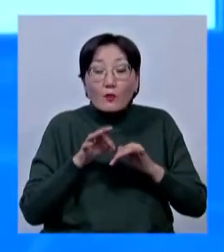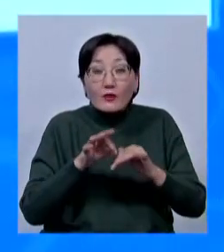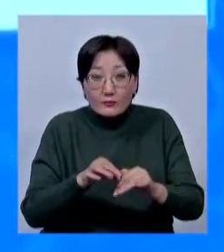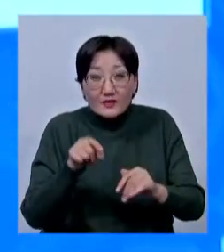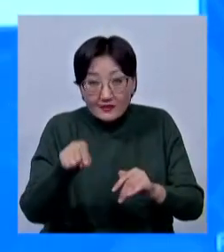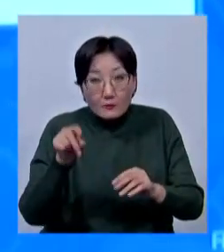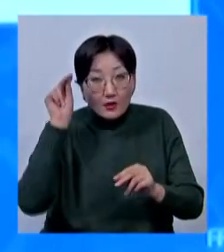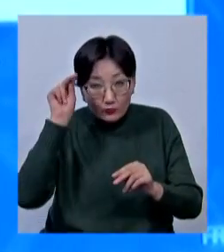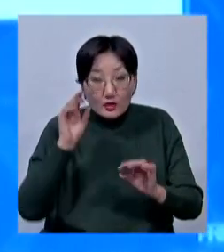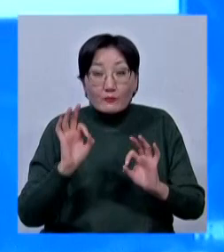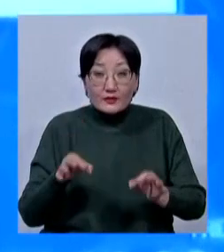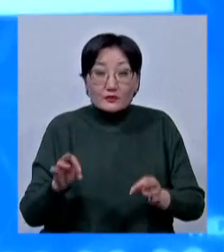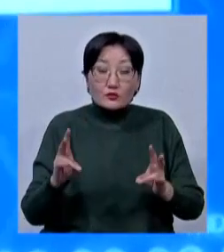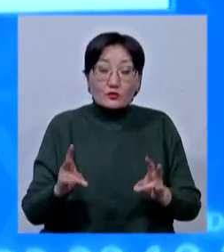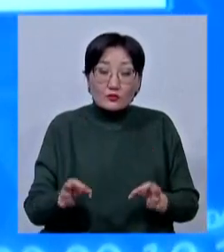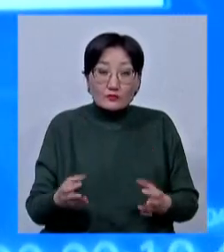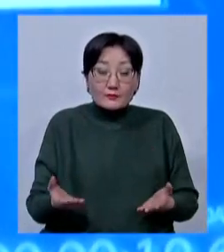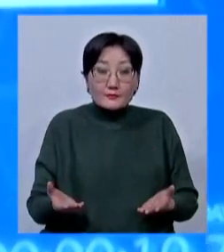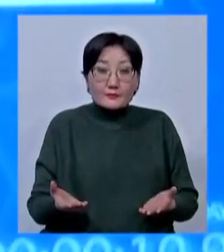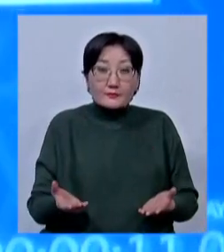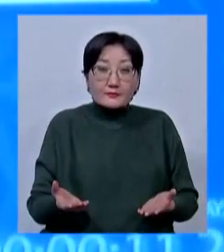дұрыс. Но енді